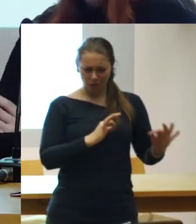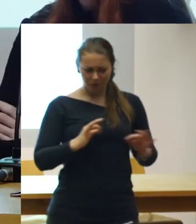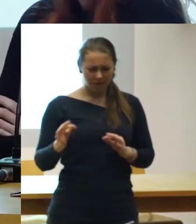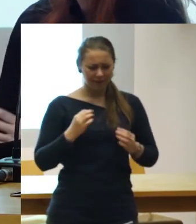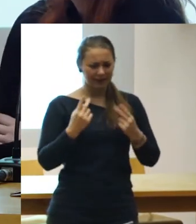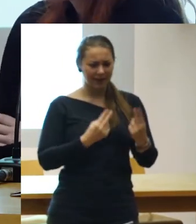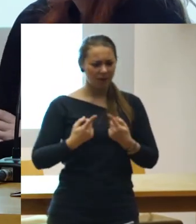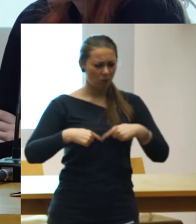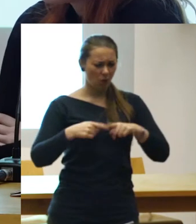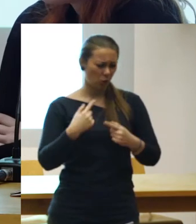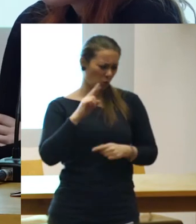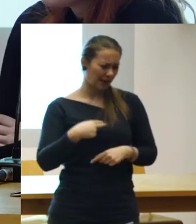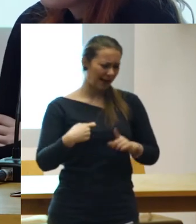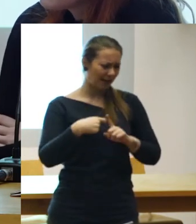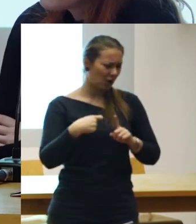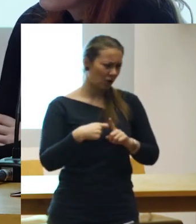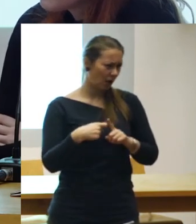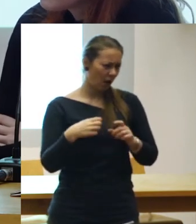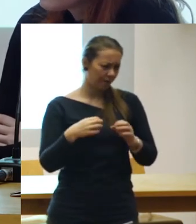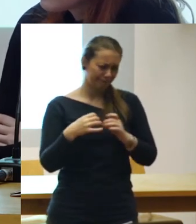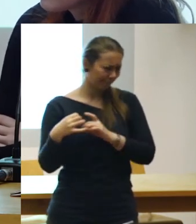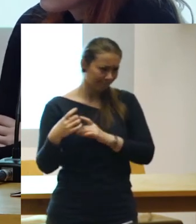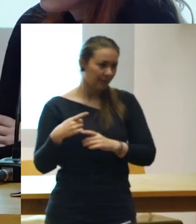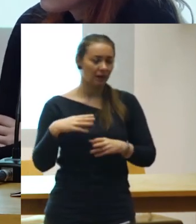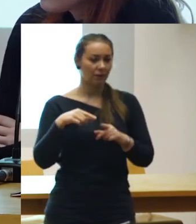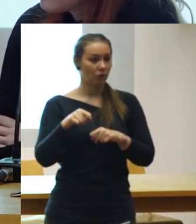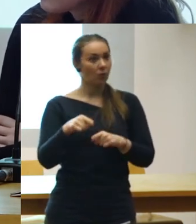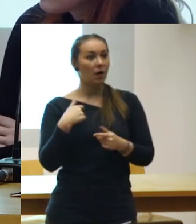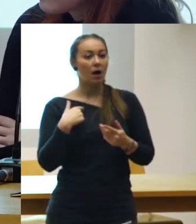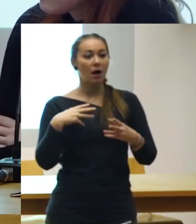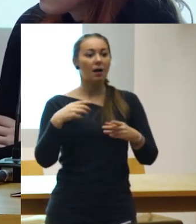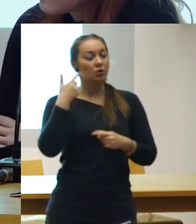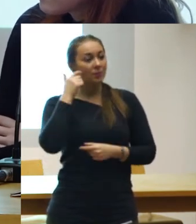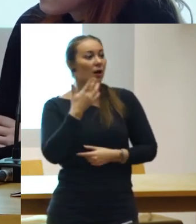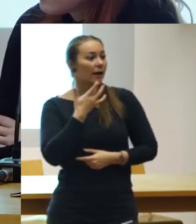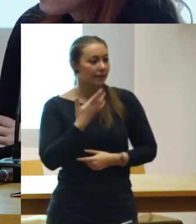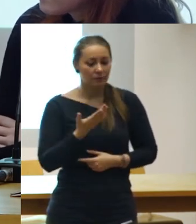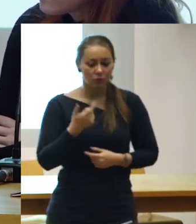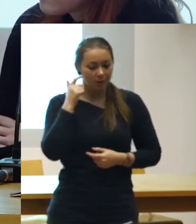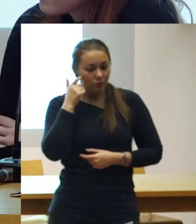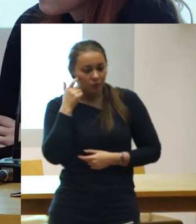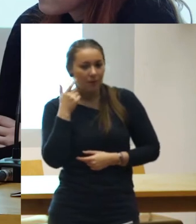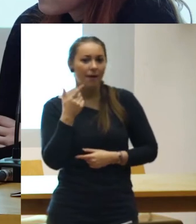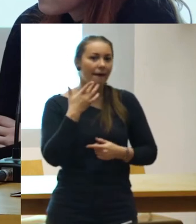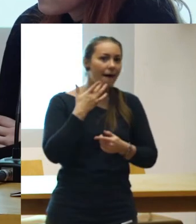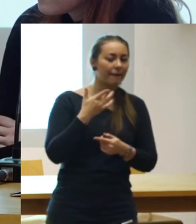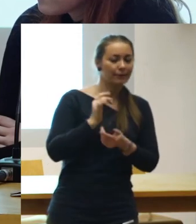Vincourové a prostě přemýšlíme nad tím, jak pracovat tak, aby